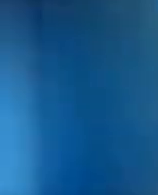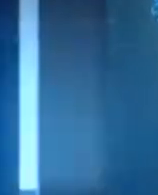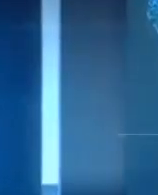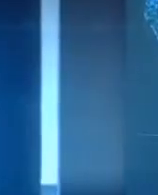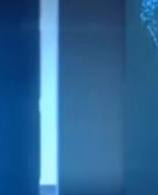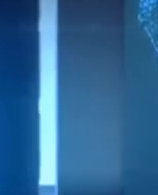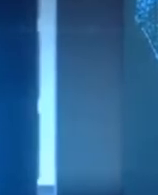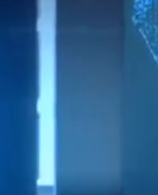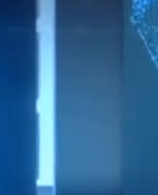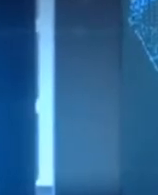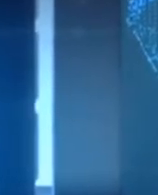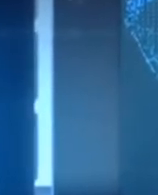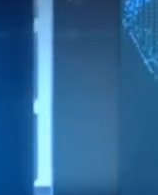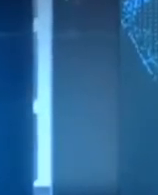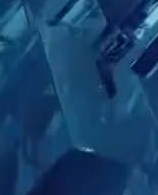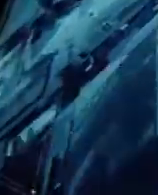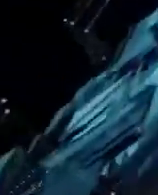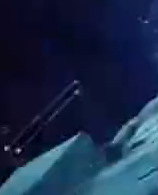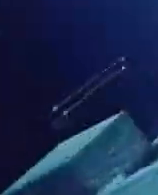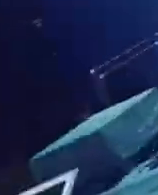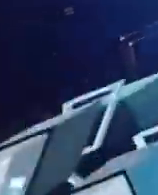Жетісу телеарнасы.